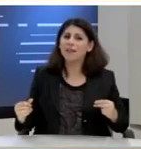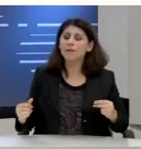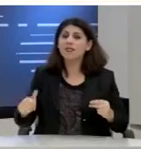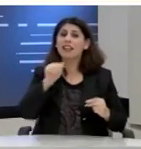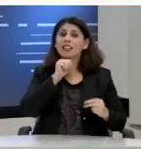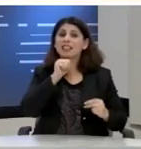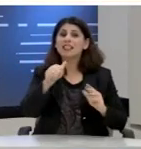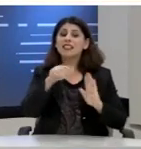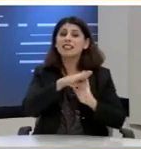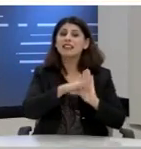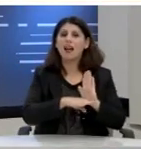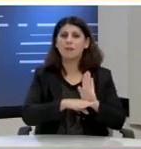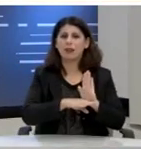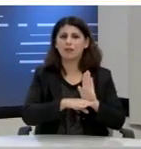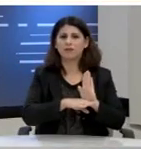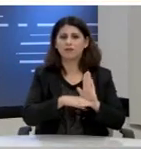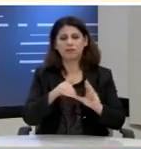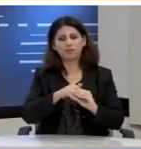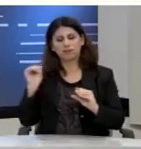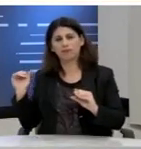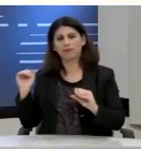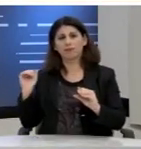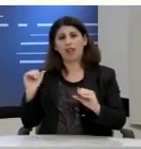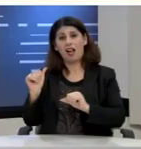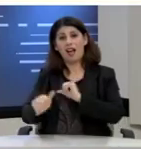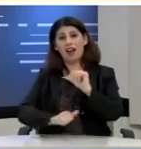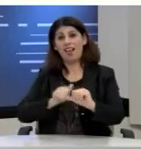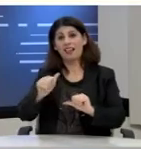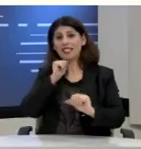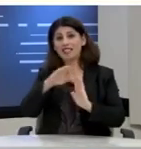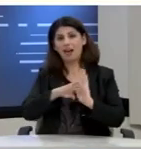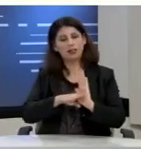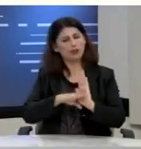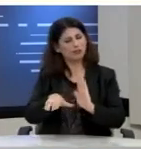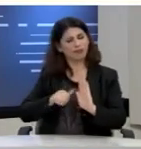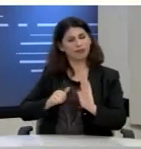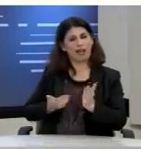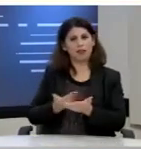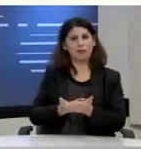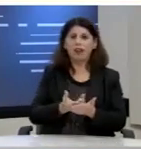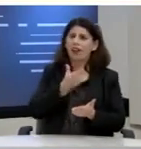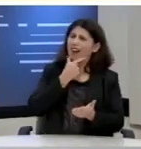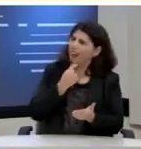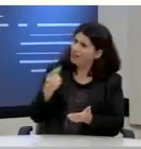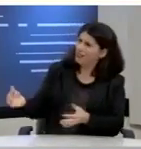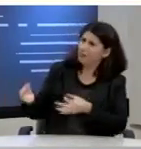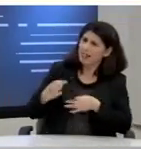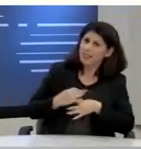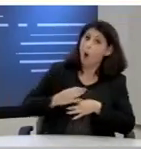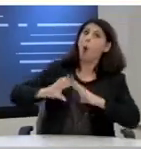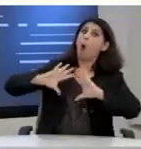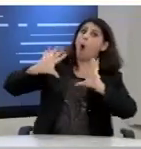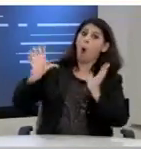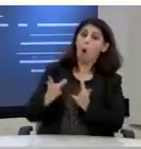Σύνταγμα το 1996. Αποσύρθηκε το αίτημα για αλλαγή του Συντάγματος. Με τι ευκολία μας λέτε ότι όλα τα